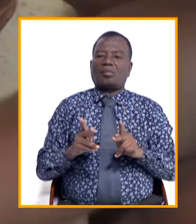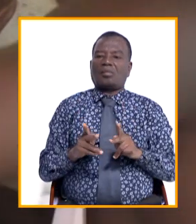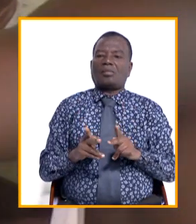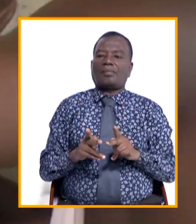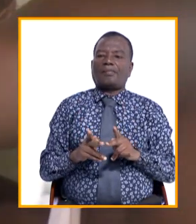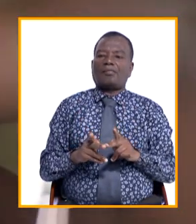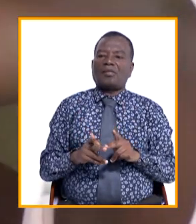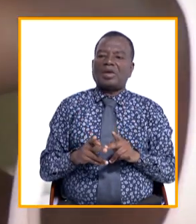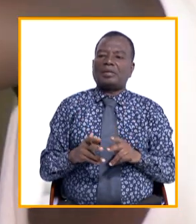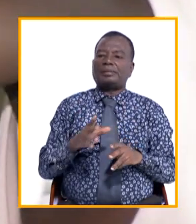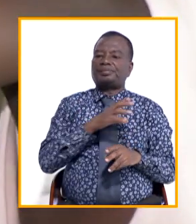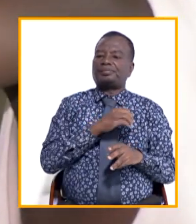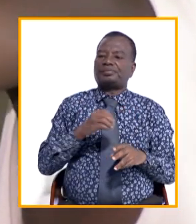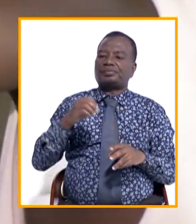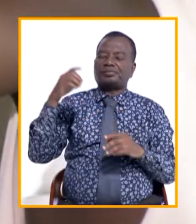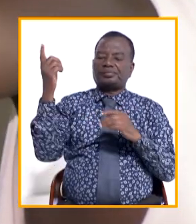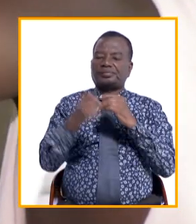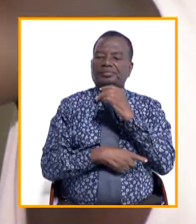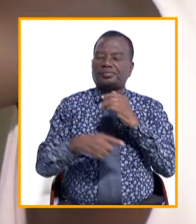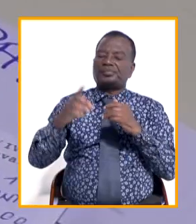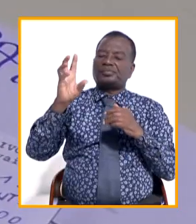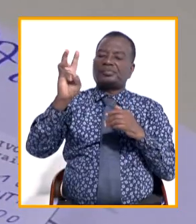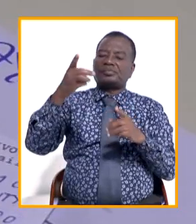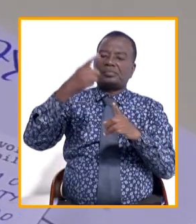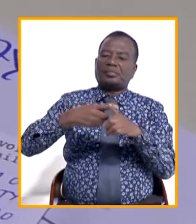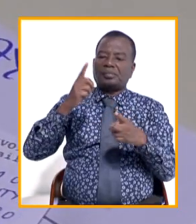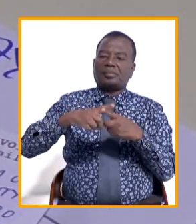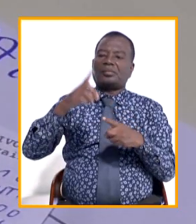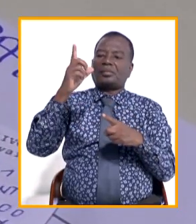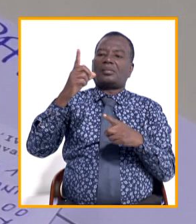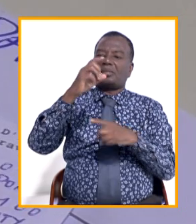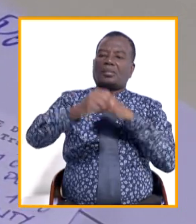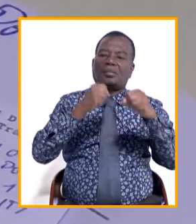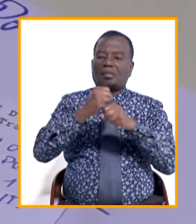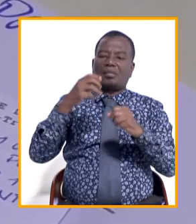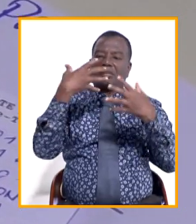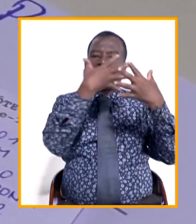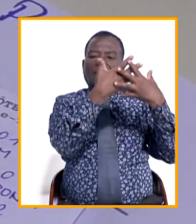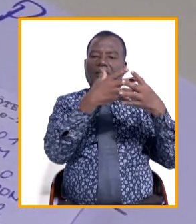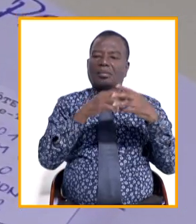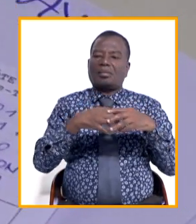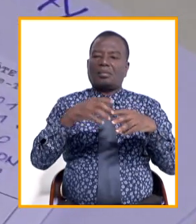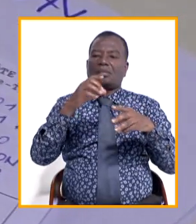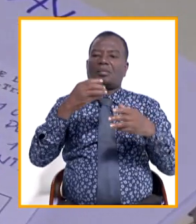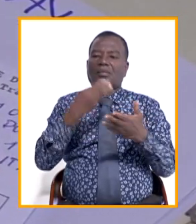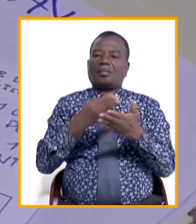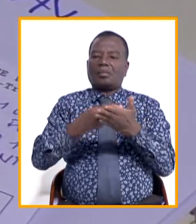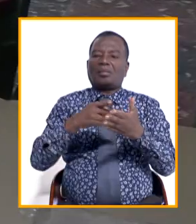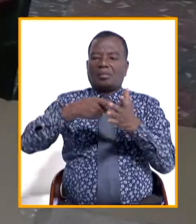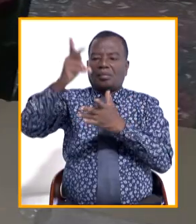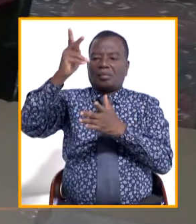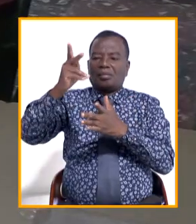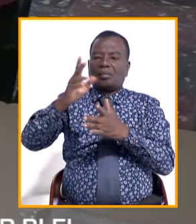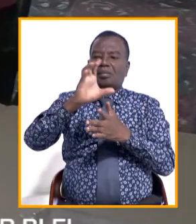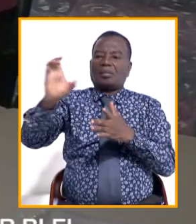la transhumance est passible de 6 mois à 1 an d'emprisonnement et une amende allant de 500